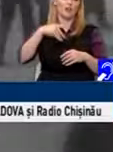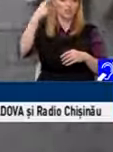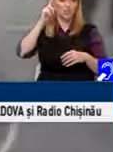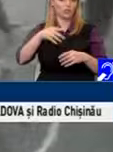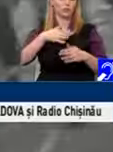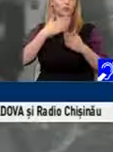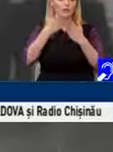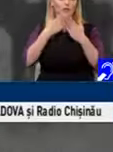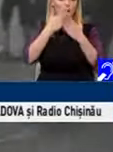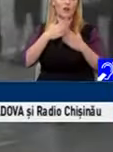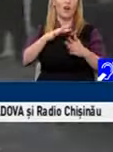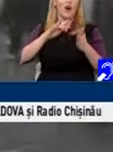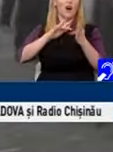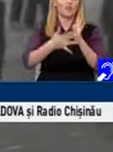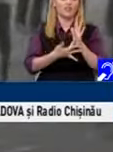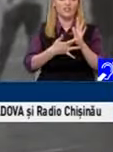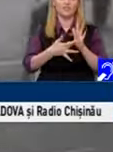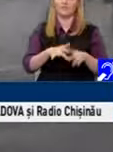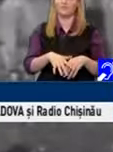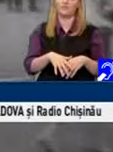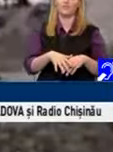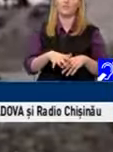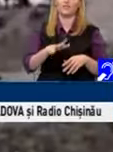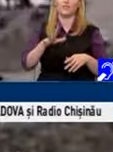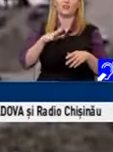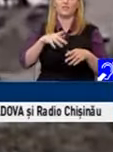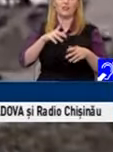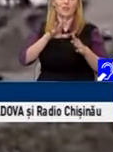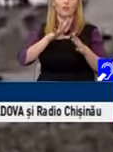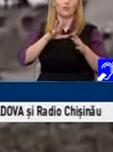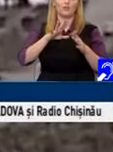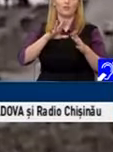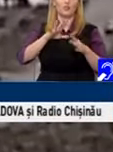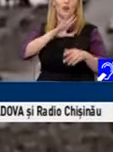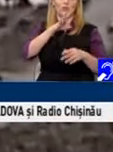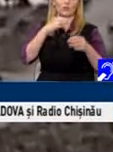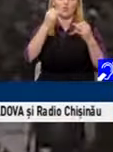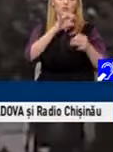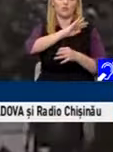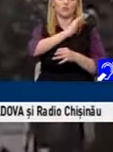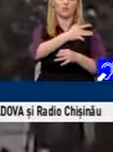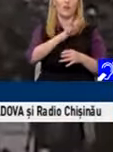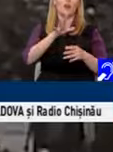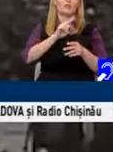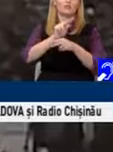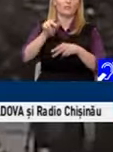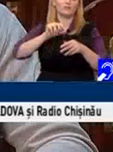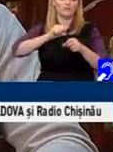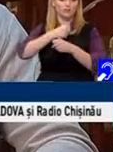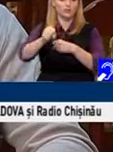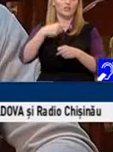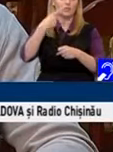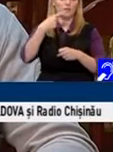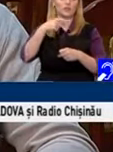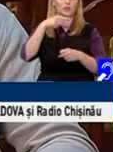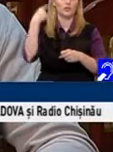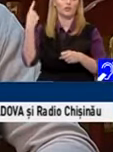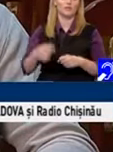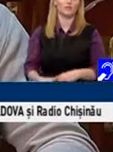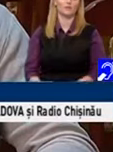de carte. Analfabetismul era acutizat și de politica guvernului de la Sankt Petersburg de rusificare a populației băștinașe. O prea